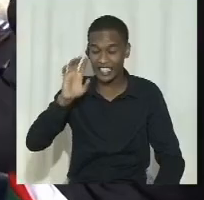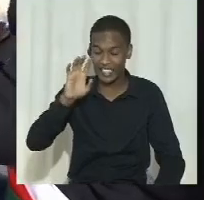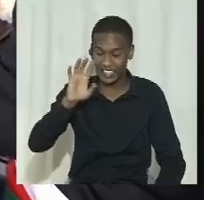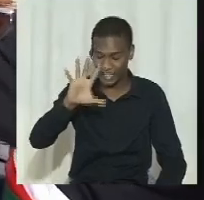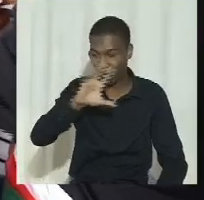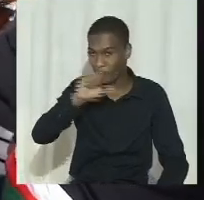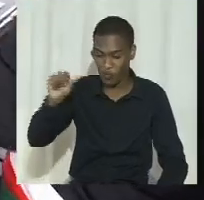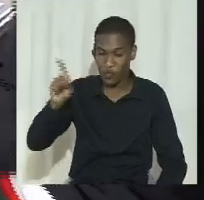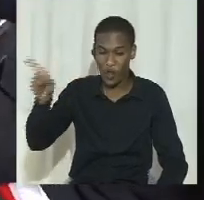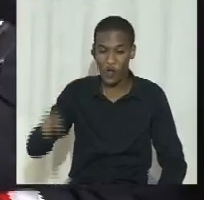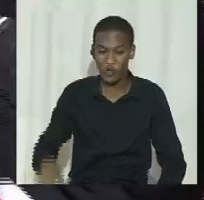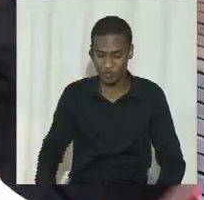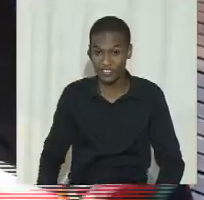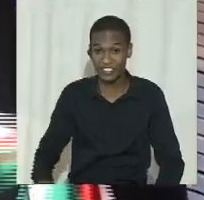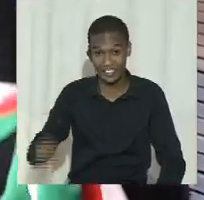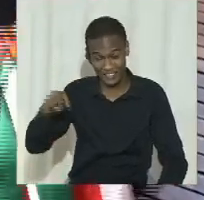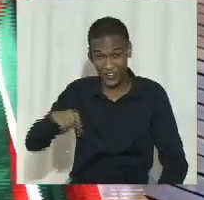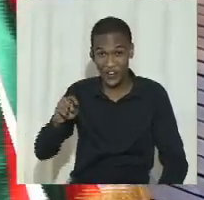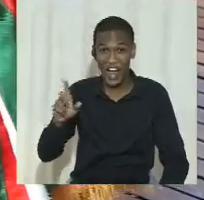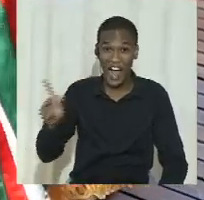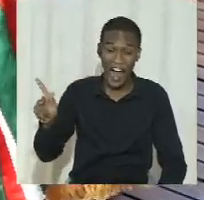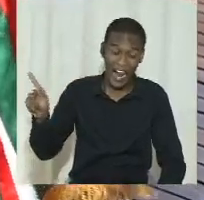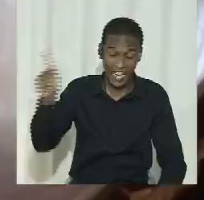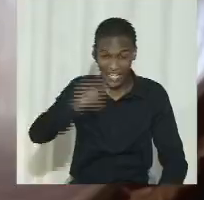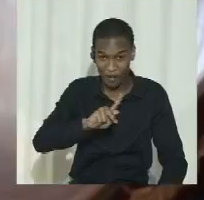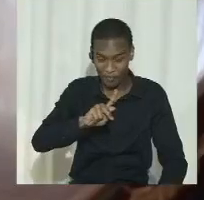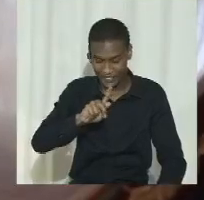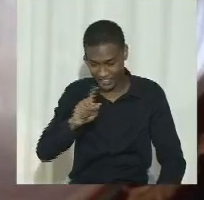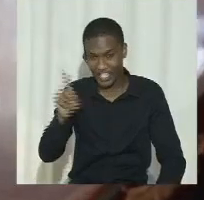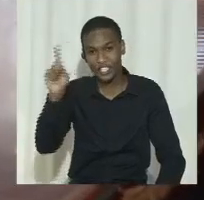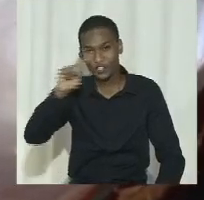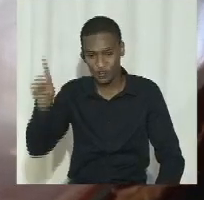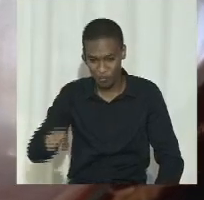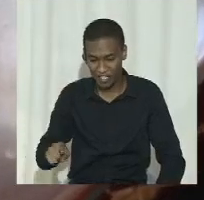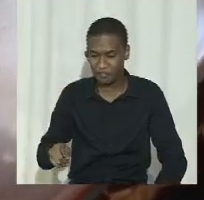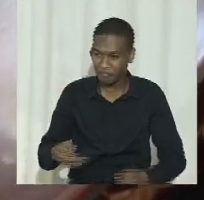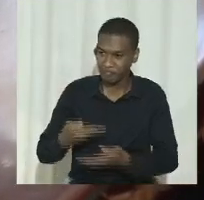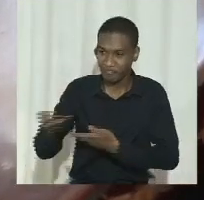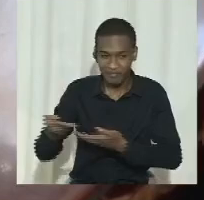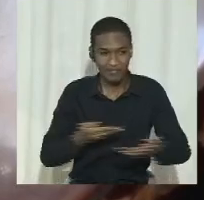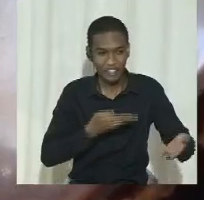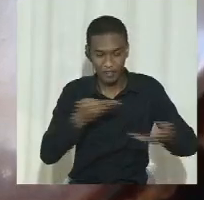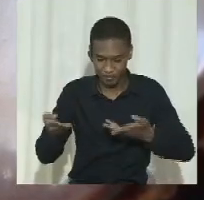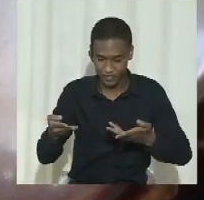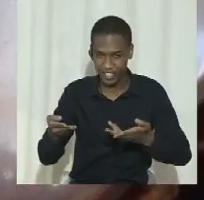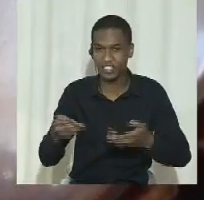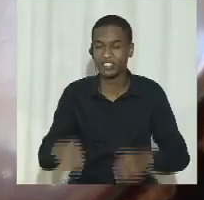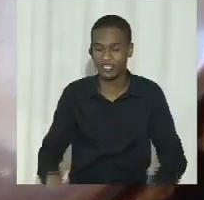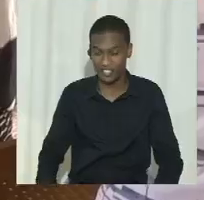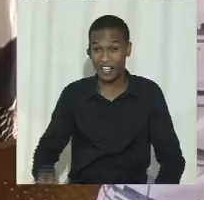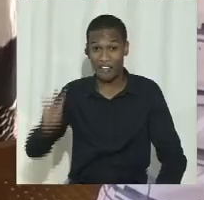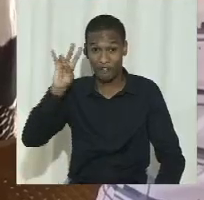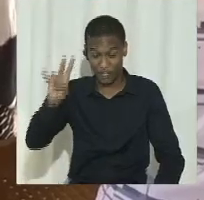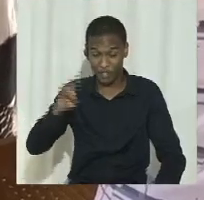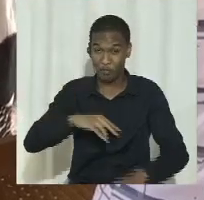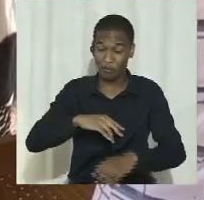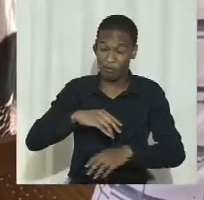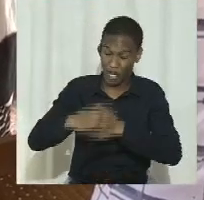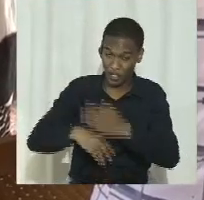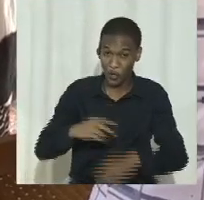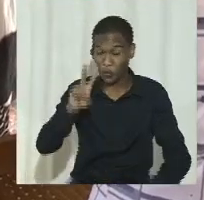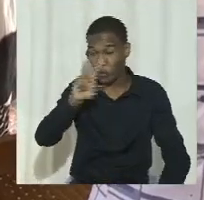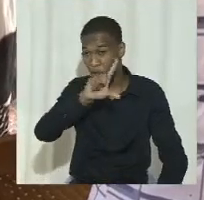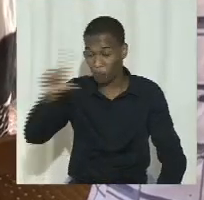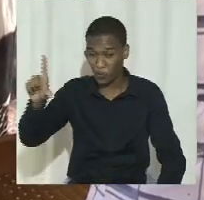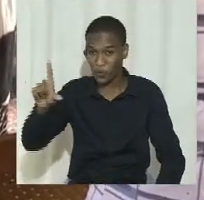Voatery nozaraina tamin'ny andro ny alakamisy ny andro ny zoma izany. Ny 7 nataony alakamisy 20 aprily, ny 8